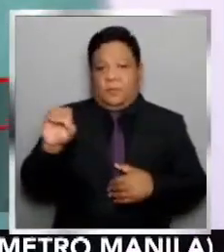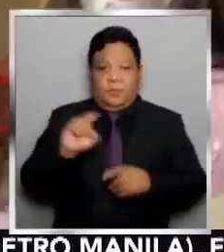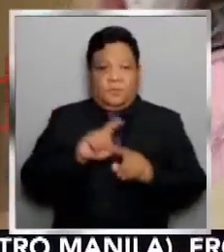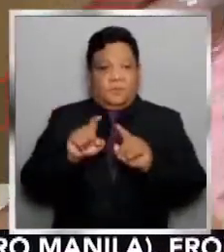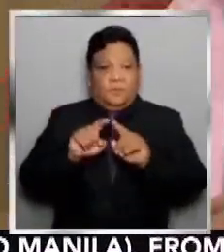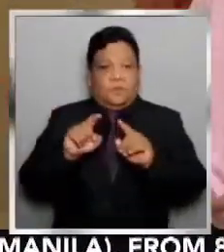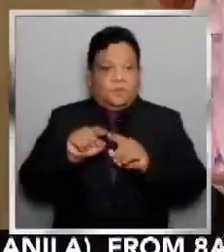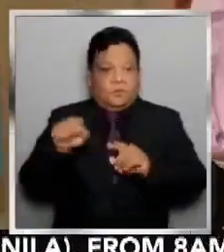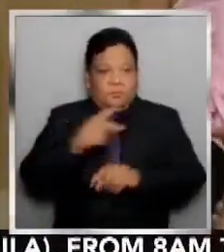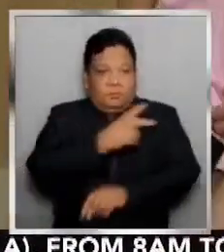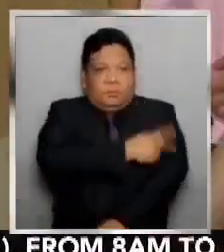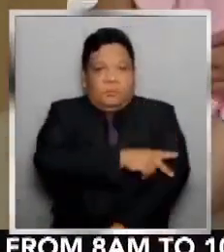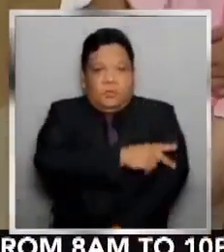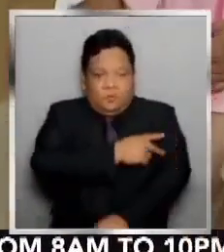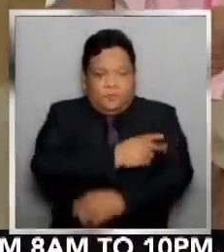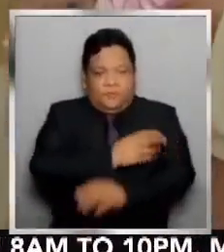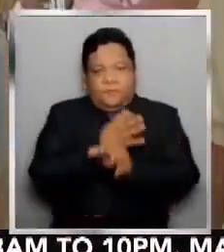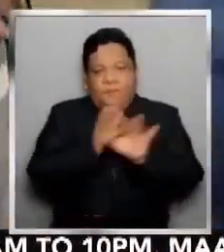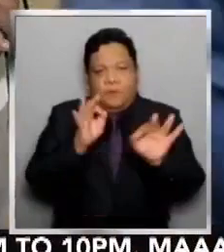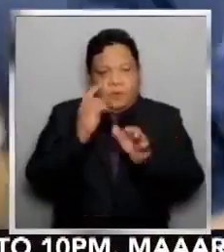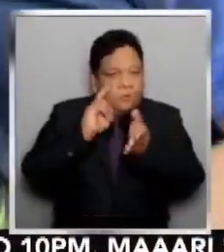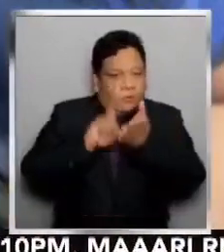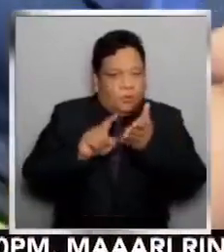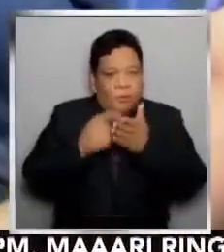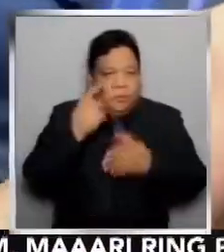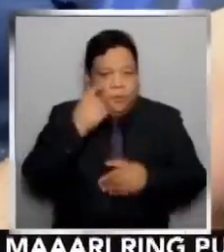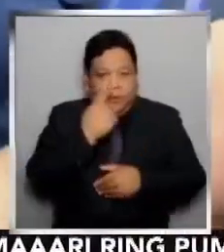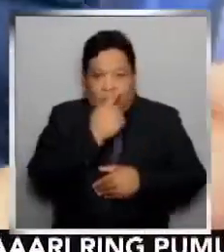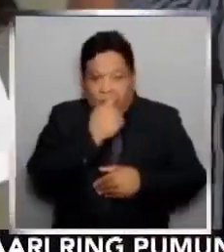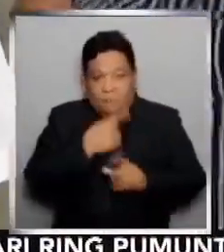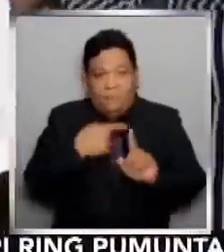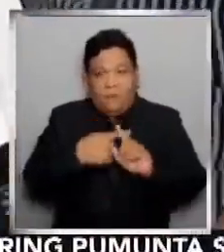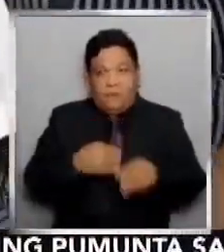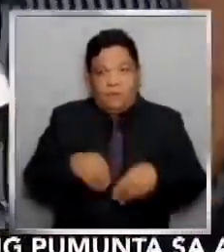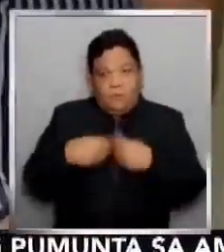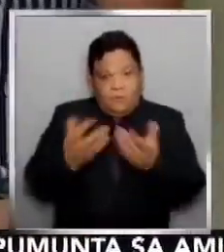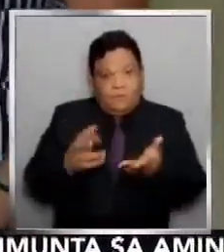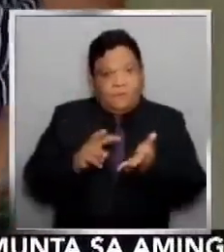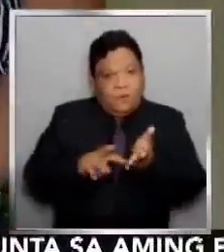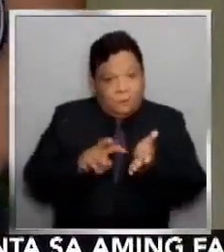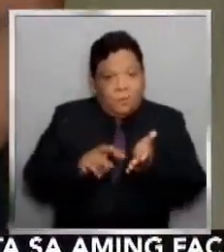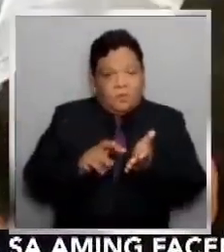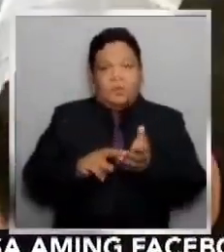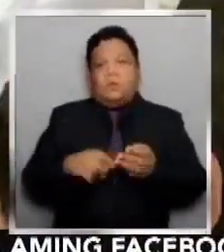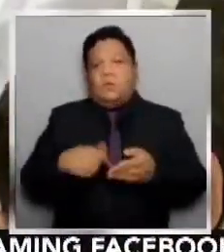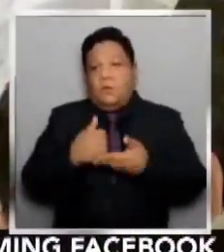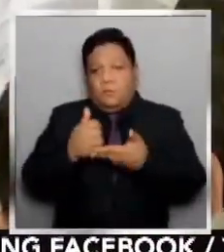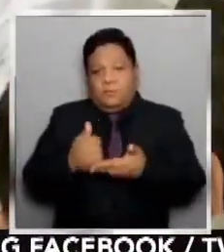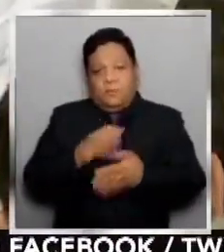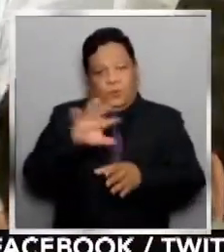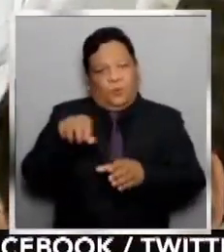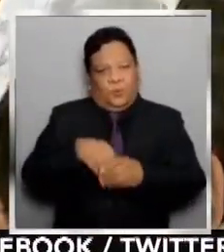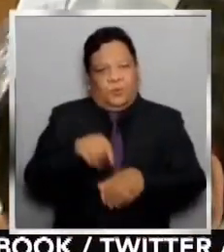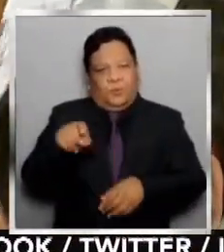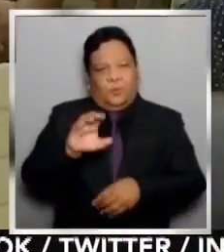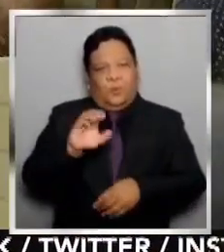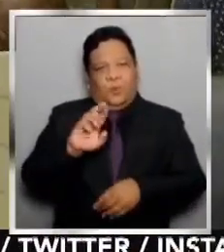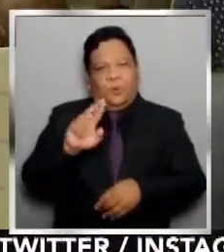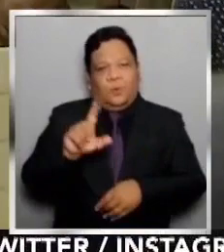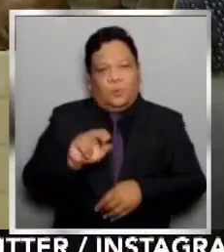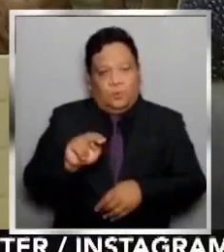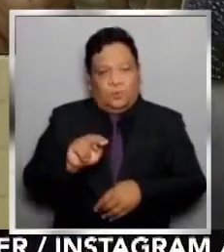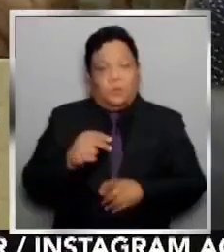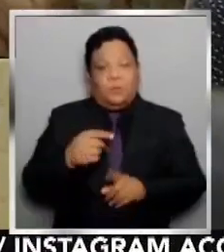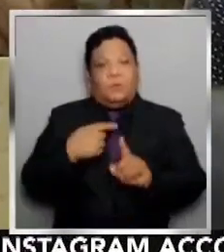screening. Binigyan din natin sila ng hygiene kits at vitamins kasama na si Corazon. Nagsagawa rin tayo ng lecture kung